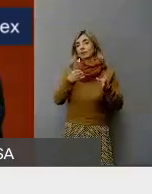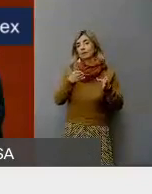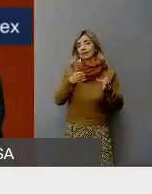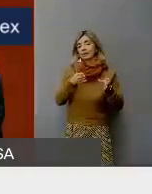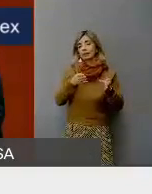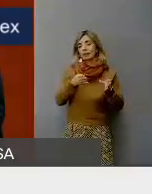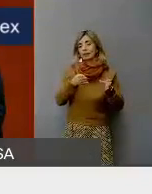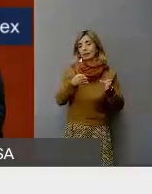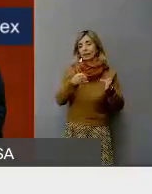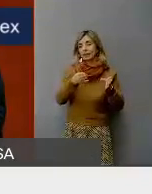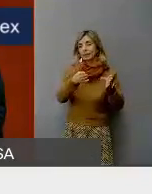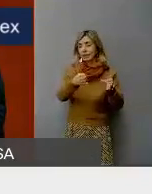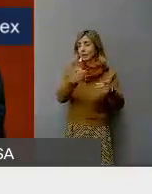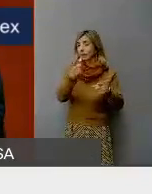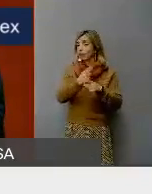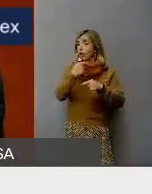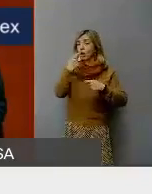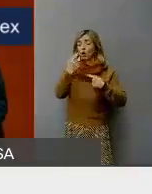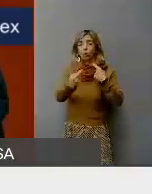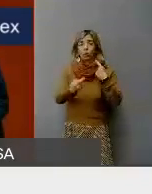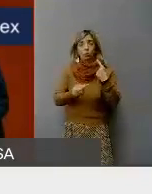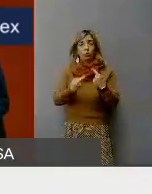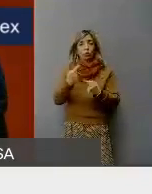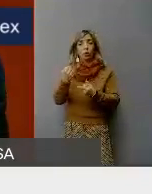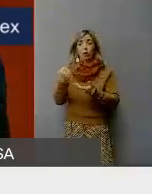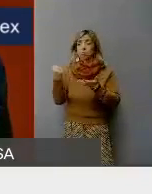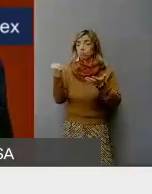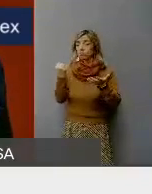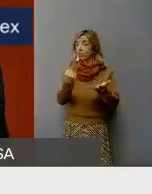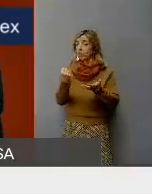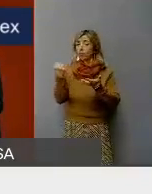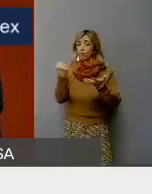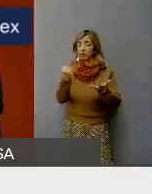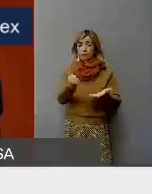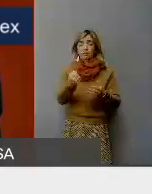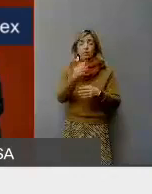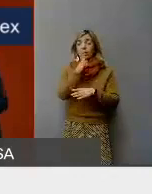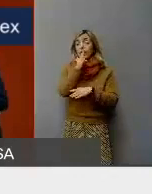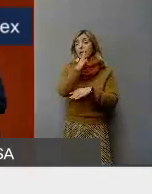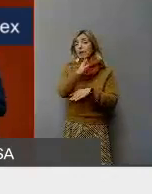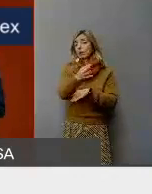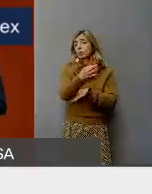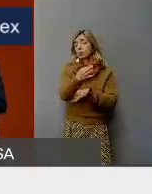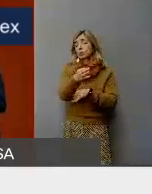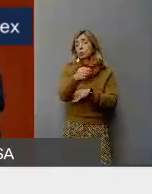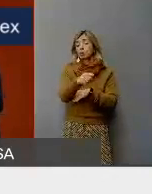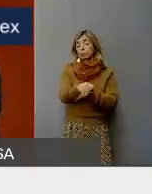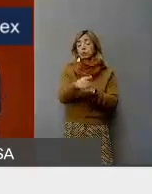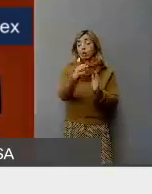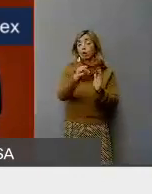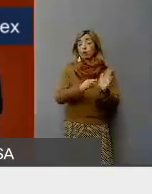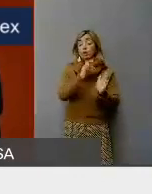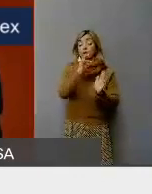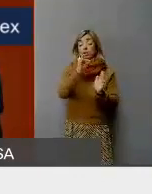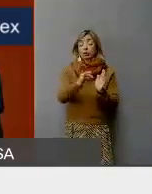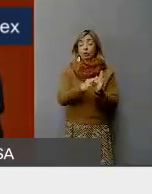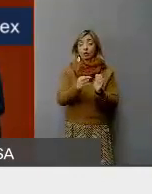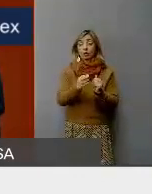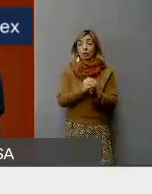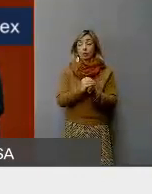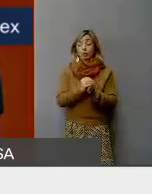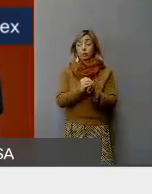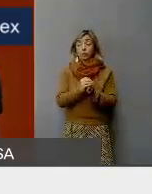investito di economia e gli indirizzi politici che vanno nella direzione giusta del giorno richiama